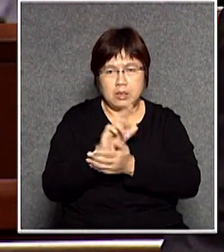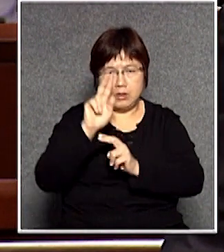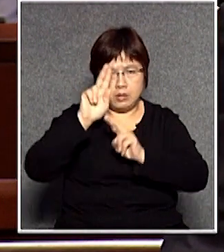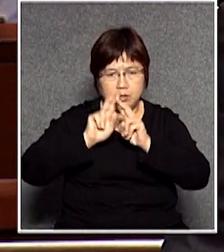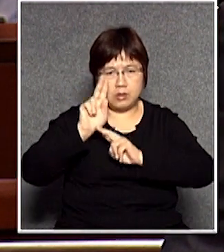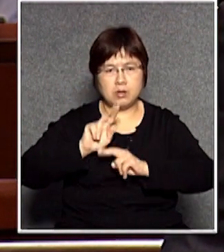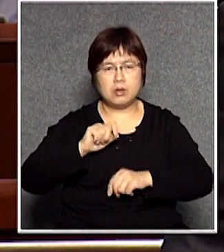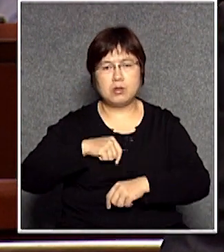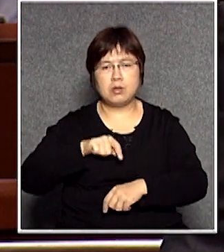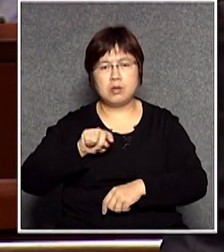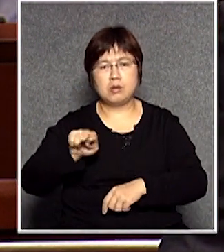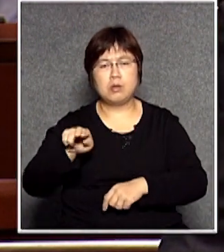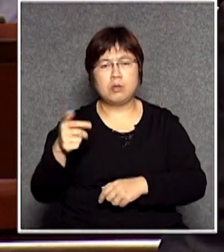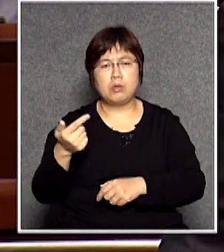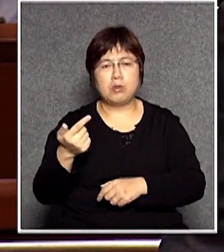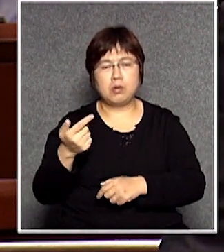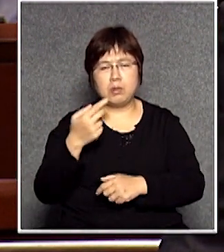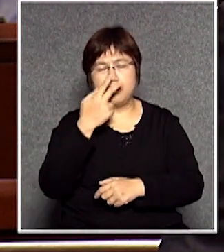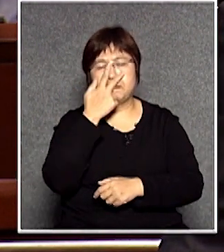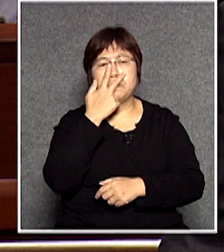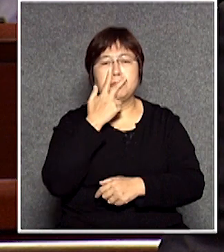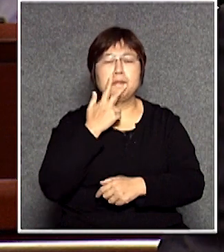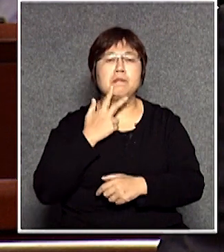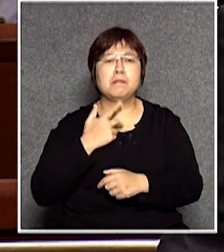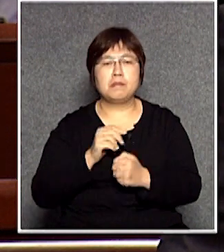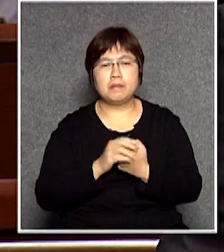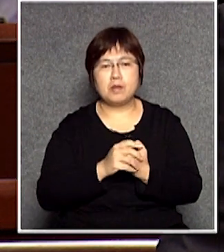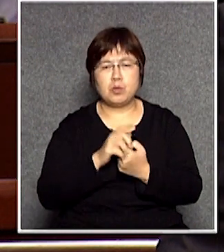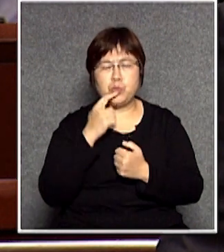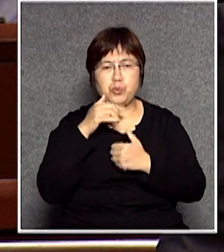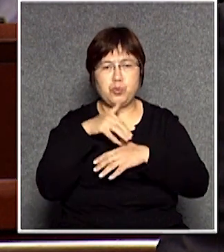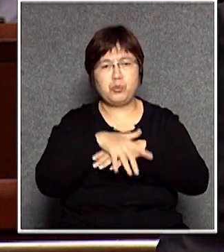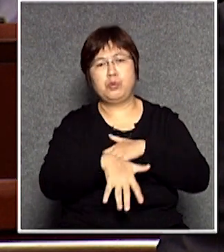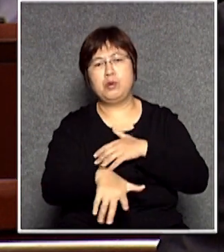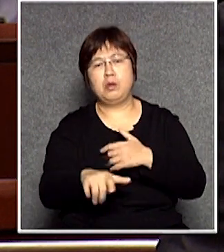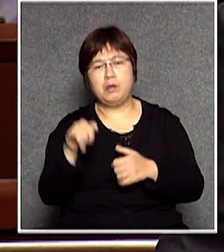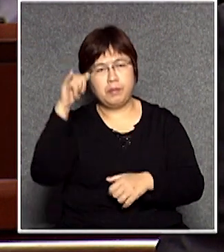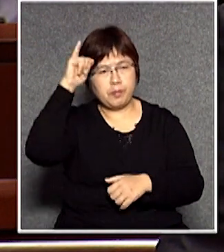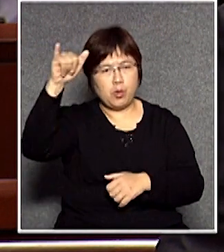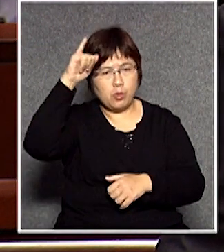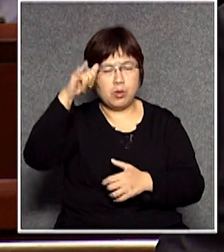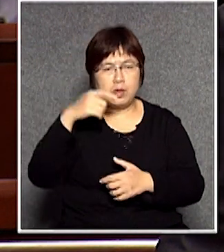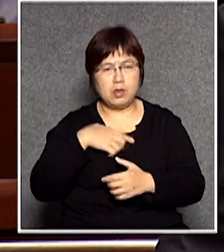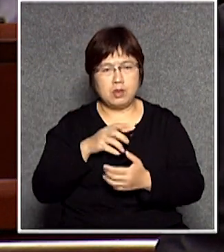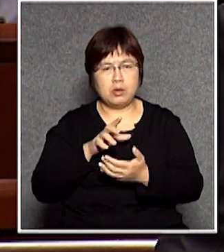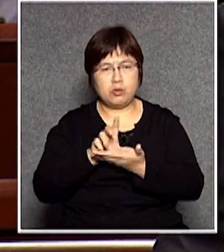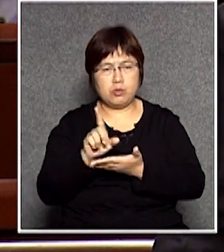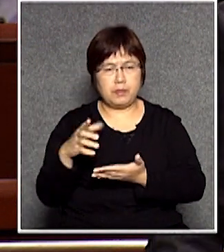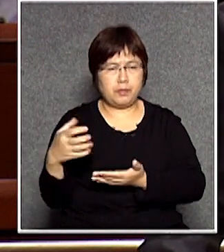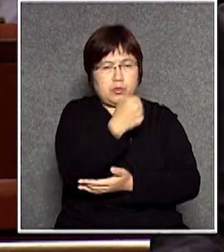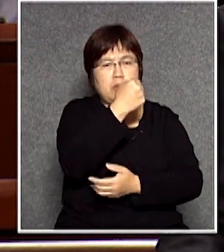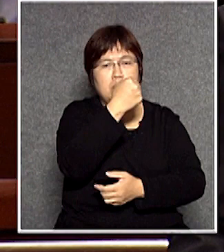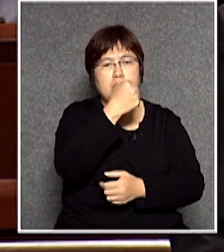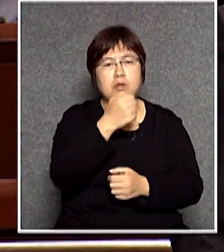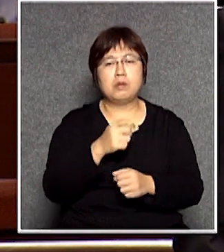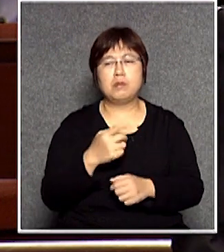的眼淚、流血、暴力、專權，這些都是